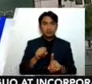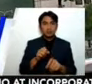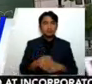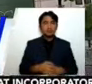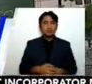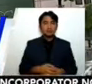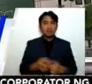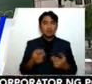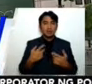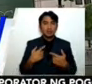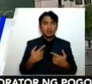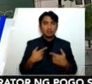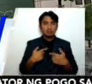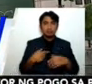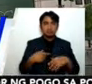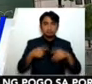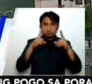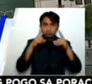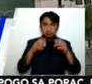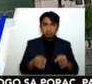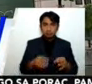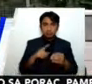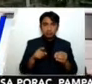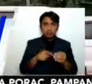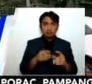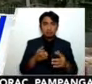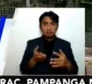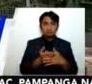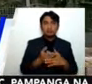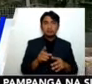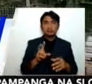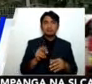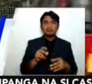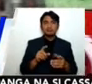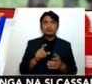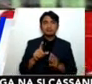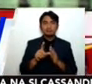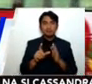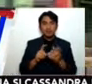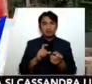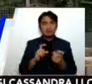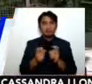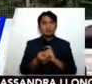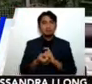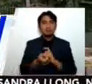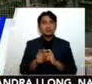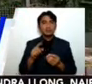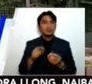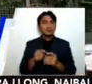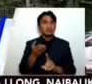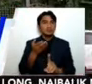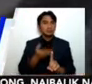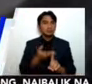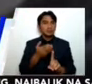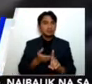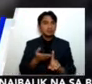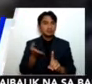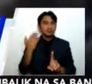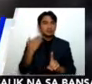ang conviction nito kay Napoles para sa 1 count of direct bribery na kaugnay sa binawing conviction kay